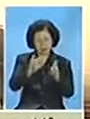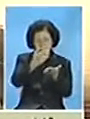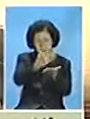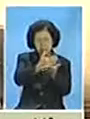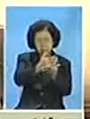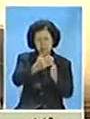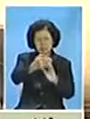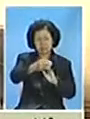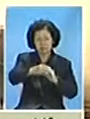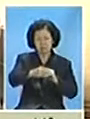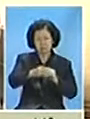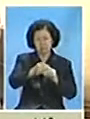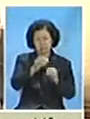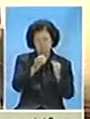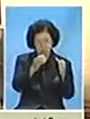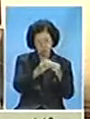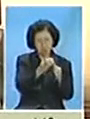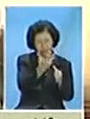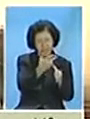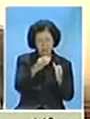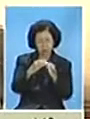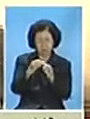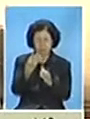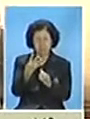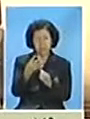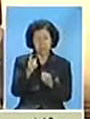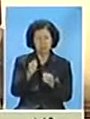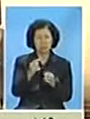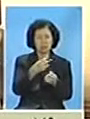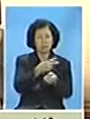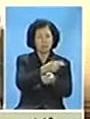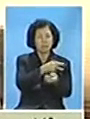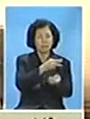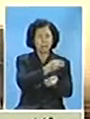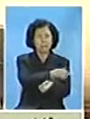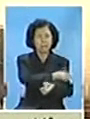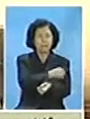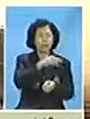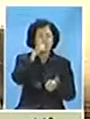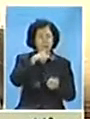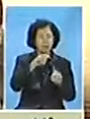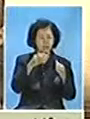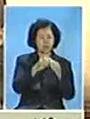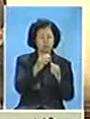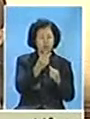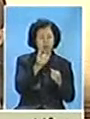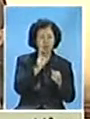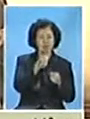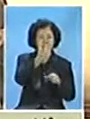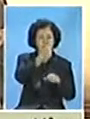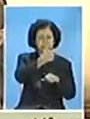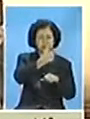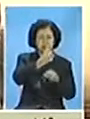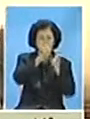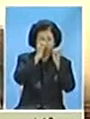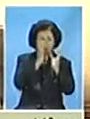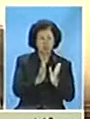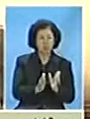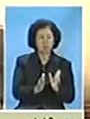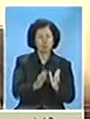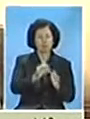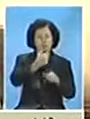ากกลุ่ม3หรือกลุ่ม4ก็เป็นพวกแพทย์แผนไทยสำหรับกลุ่ม2เนี่ยเป็นอาจารย์เป็นคณะบดีอะไรต่างๆเนี่ยนะครับซึ่งในอ